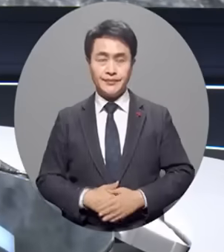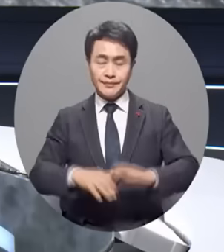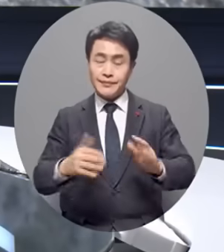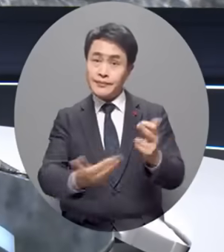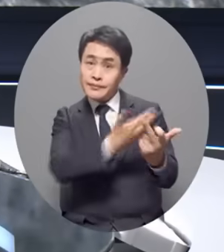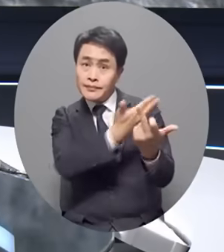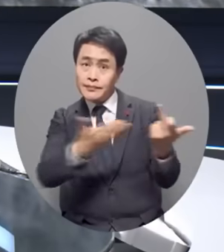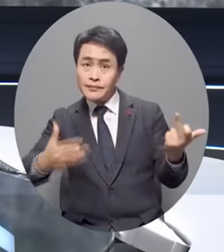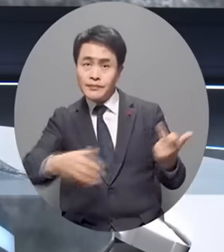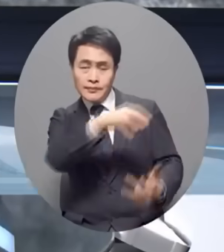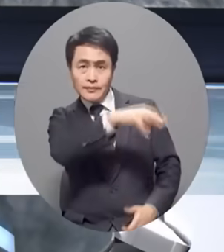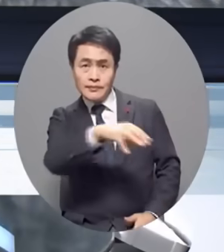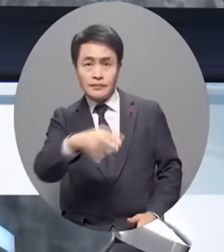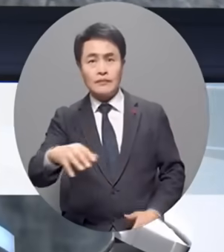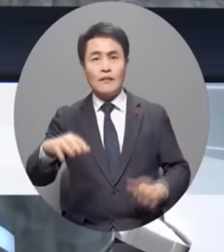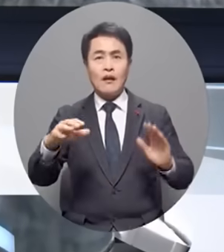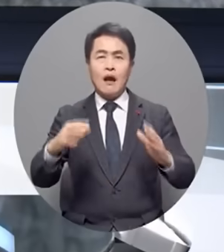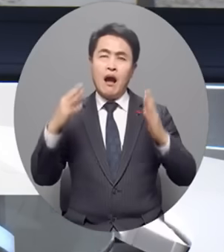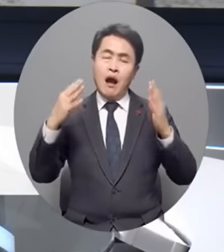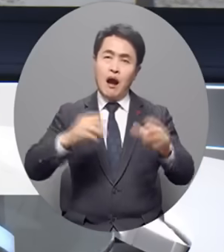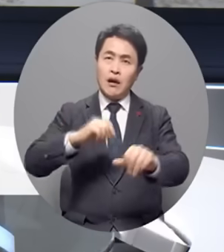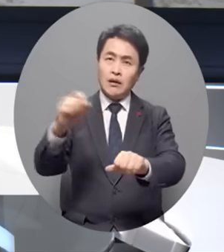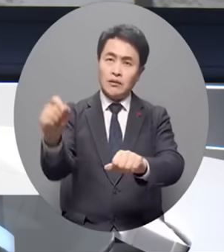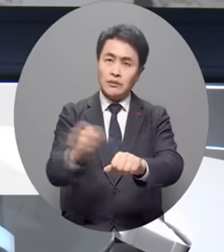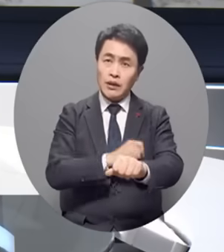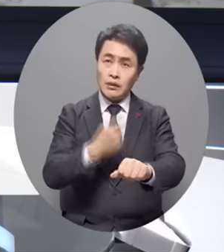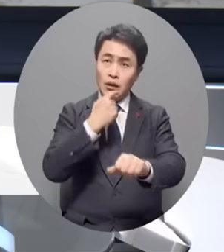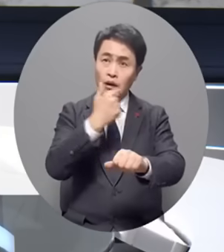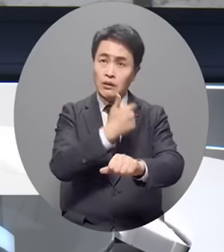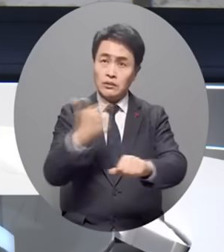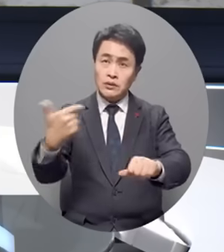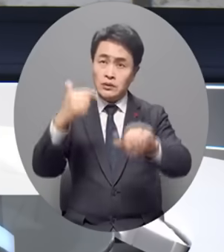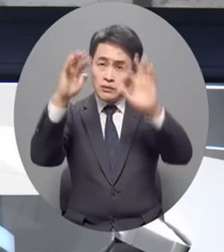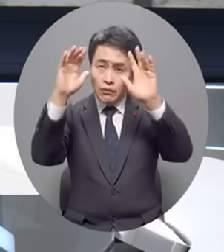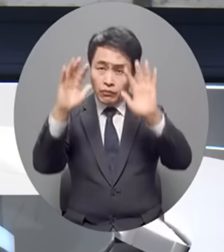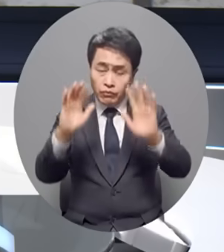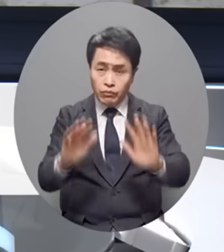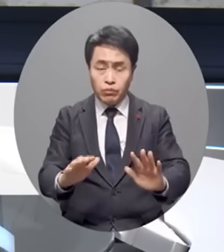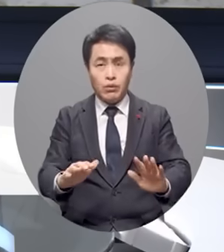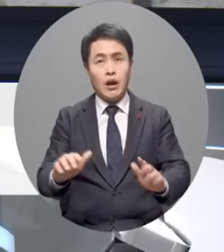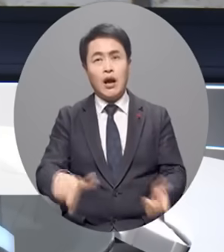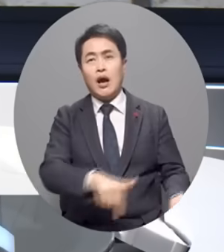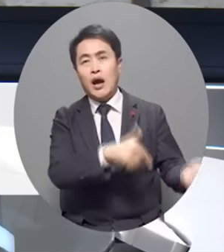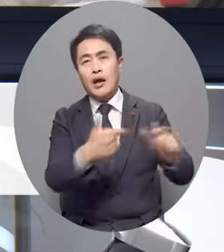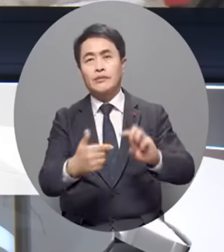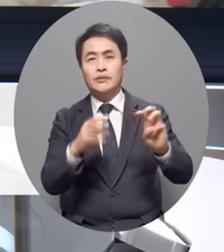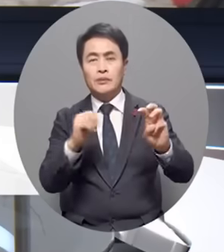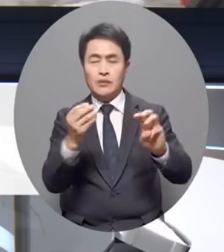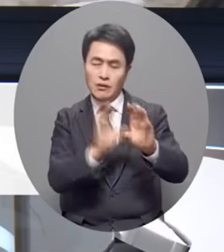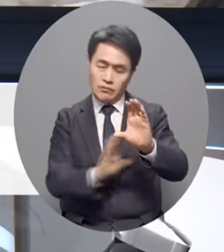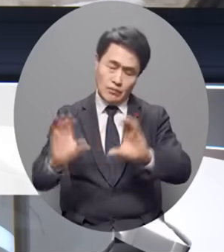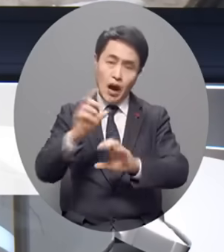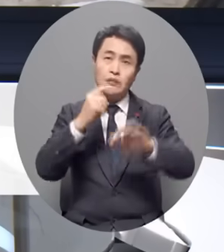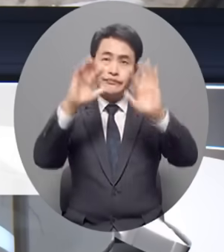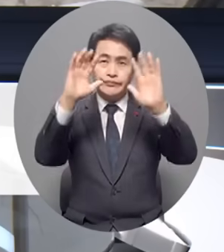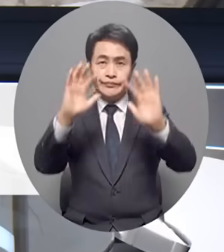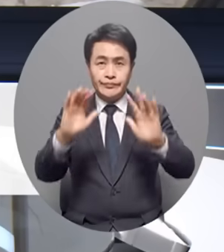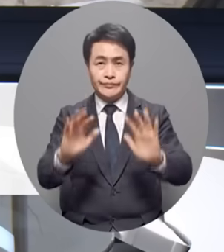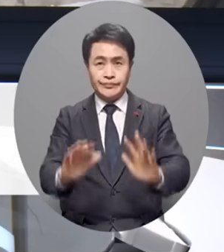강원도 지역 곳곳에는 여전히 대설특보가 내려져 있습니다. 오늘 하루 30cm 넘게 눈이 쌓인 곳도